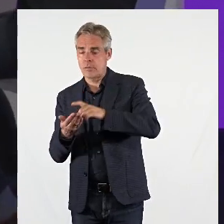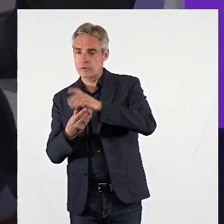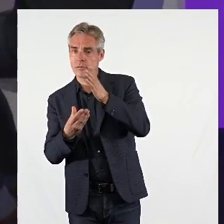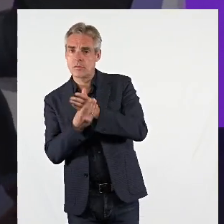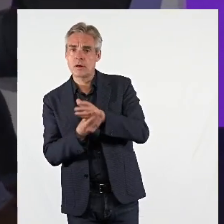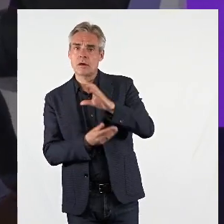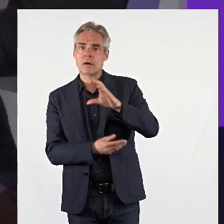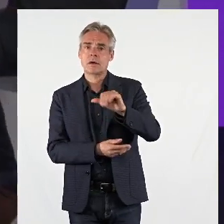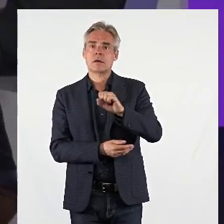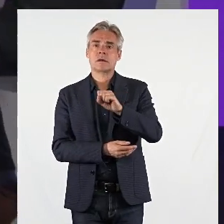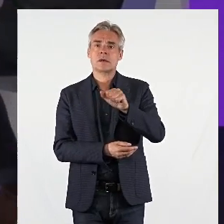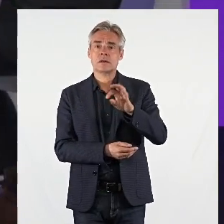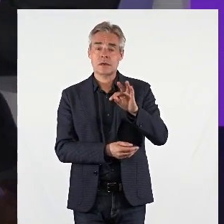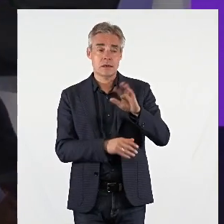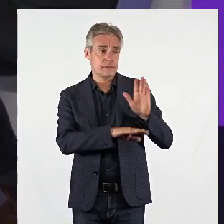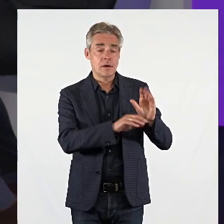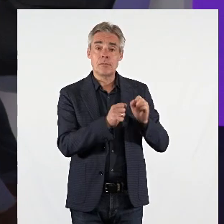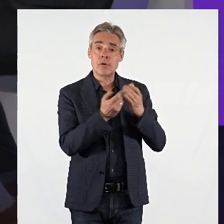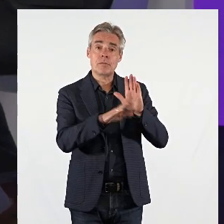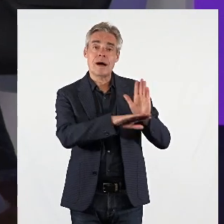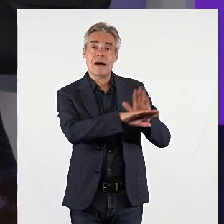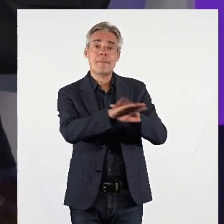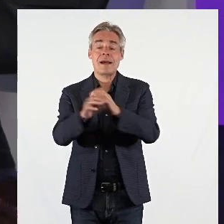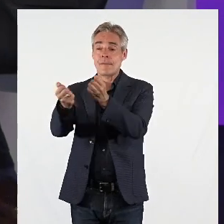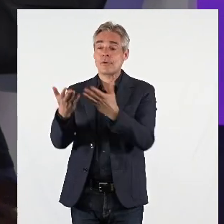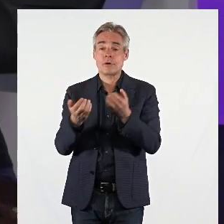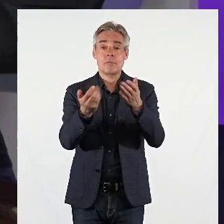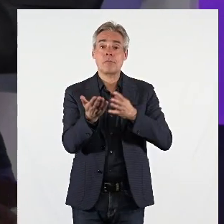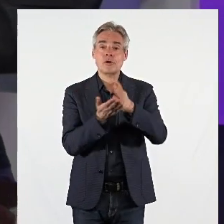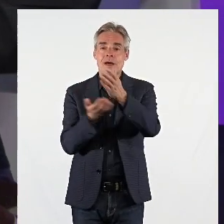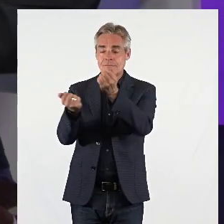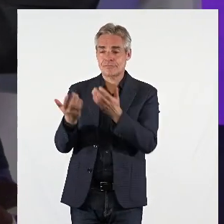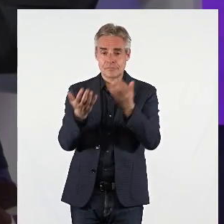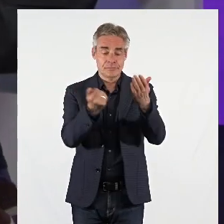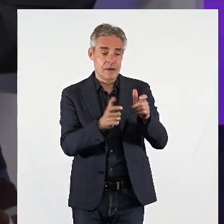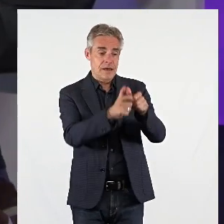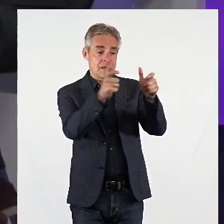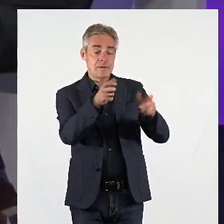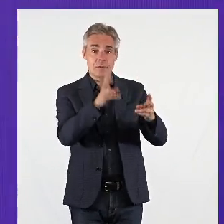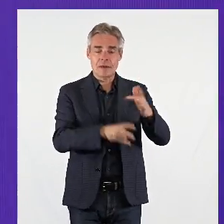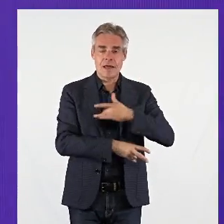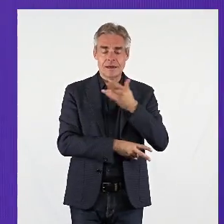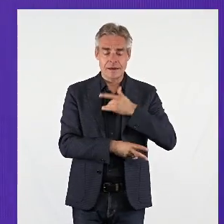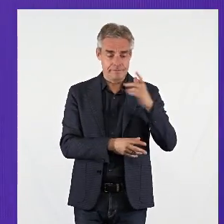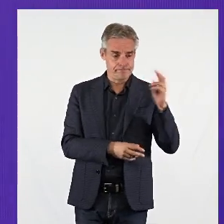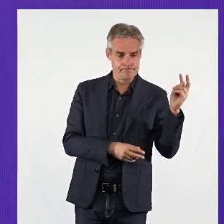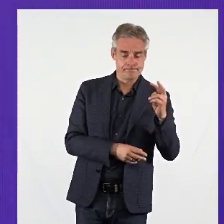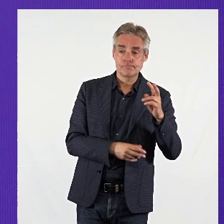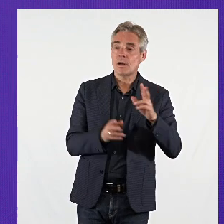CARSAT, lancent des appels à projets pour que les établissements qui s'estiment concernés par l'appel à projet puissent